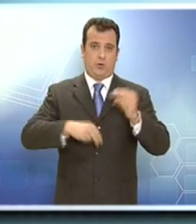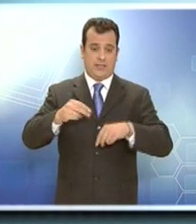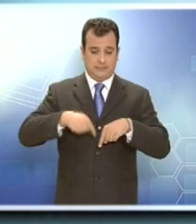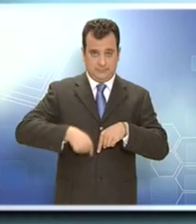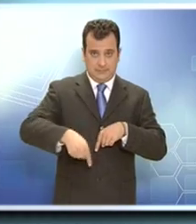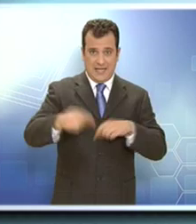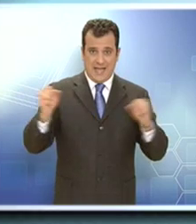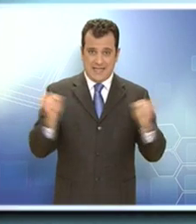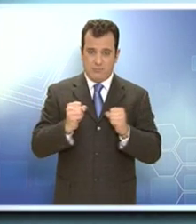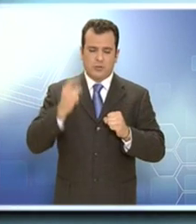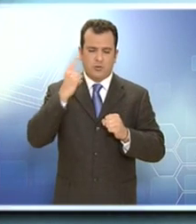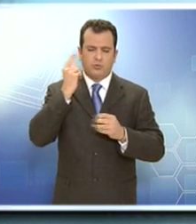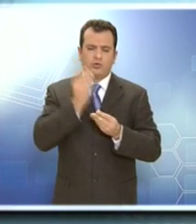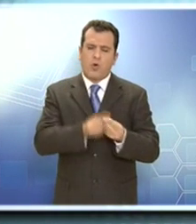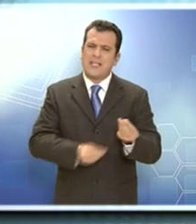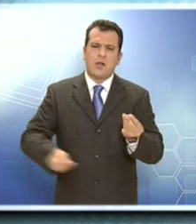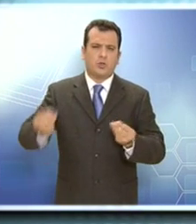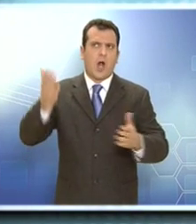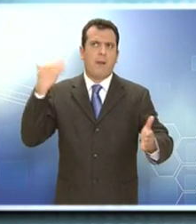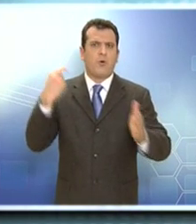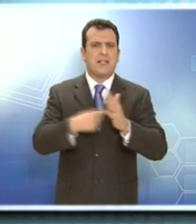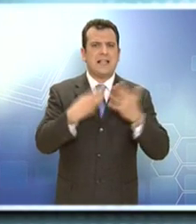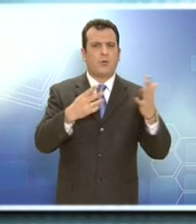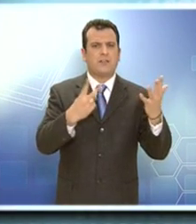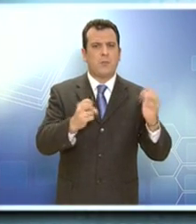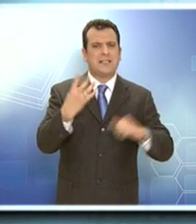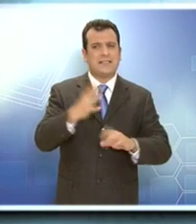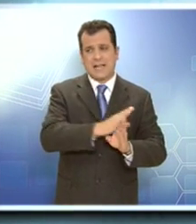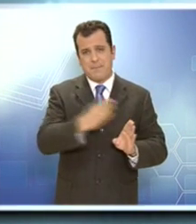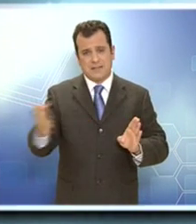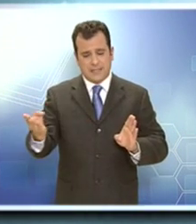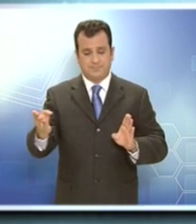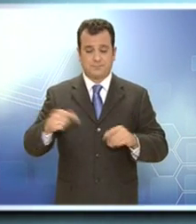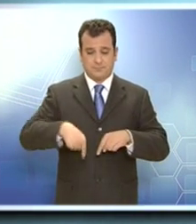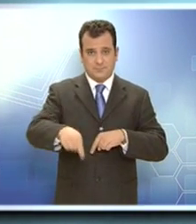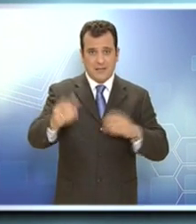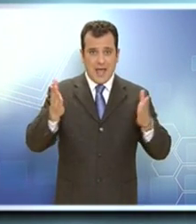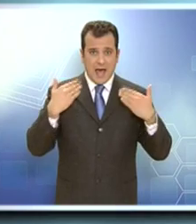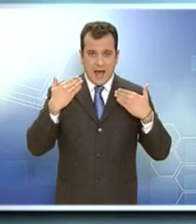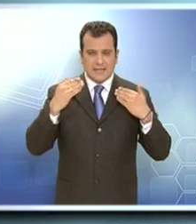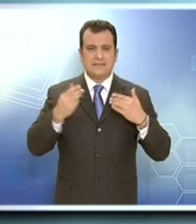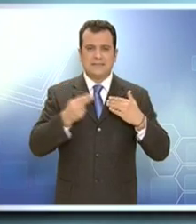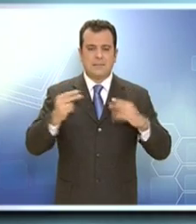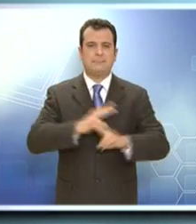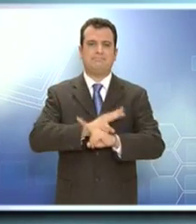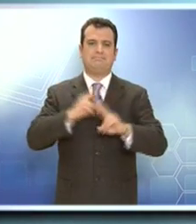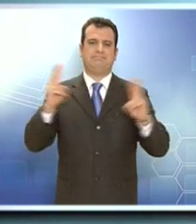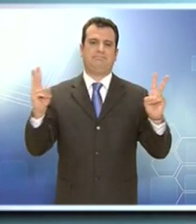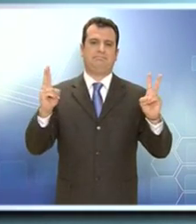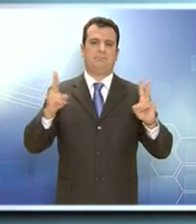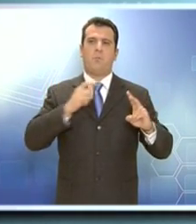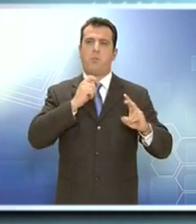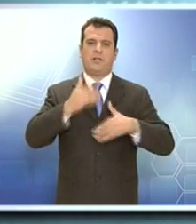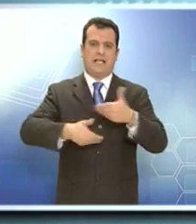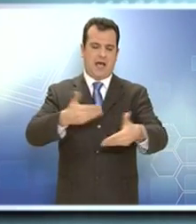είναι ο σκληρότερος χειμώνας που έχει συναντήσει η χώρα από τη μεταπολίτευση και μετά, αλλά την άνοιξη θα έχουμε και άνοιξη στις πολιτικές εξελίξεις. Εκτιμά